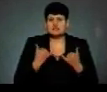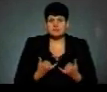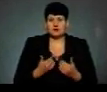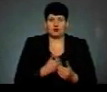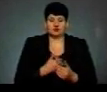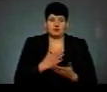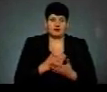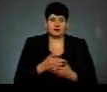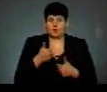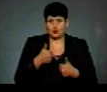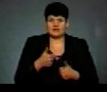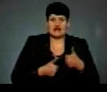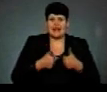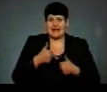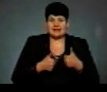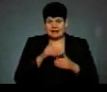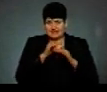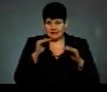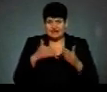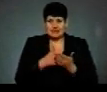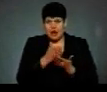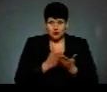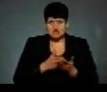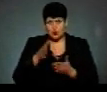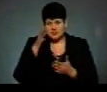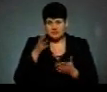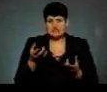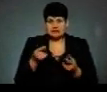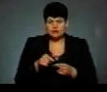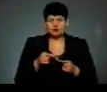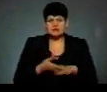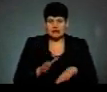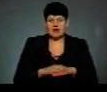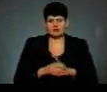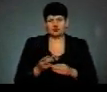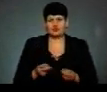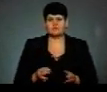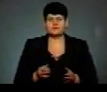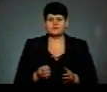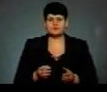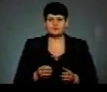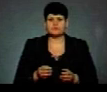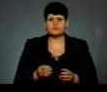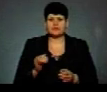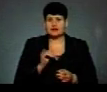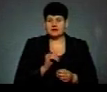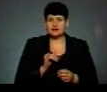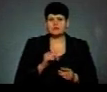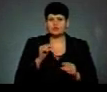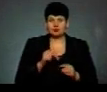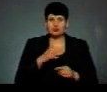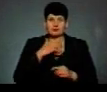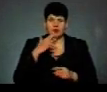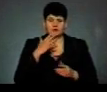добрі рейтинги, не просто заради рейтингів, так, а заради якості освіти, то, звісно, там тут все складно. І, звісно, тут тому і